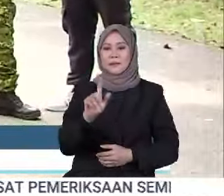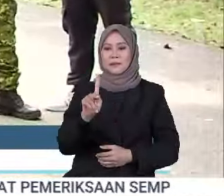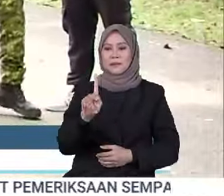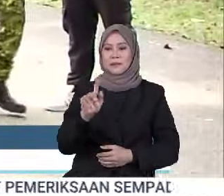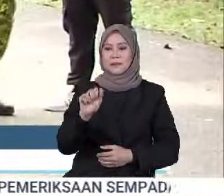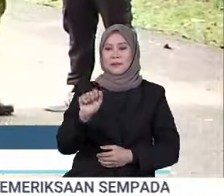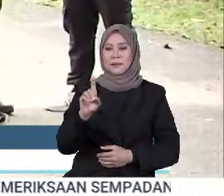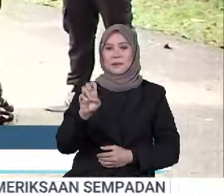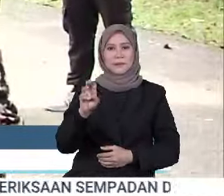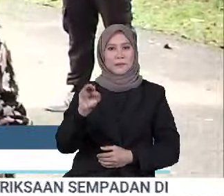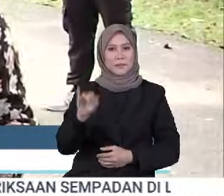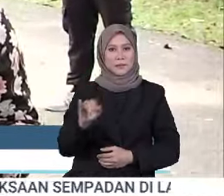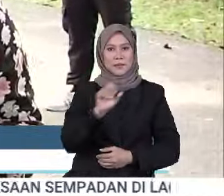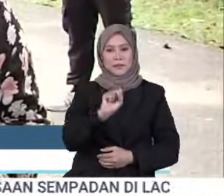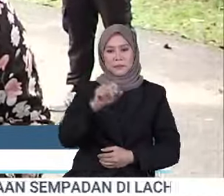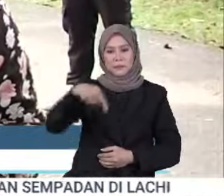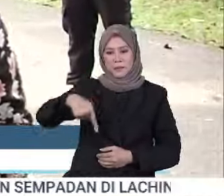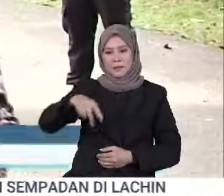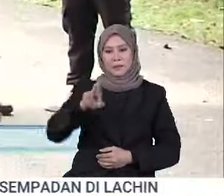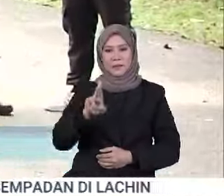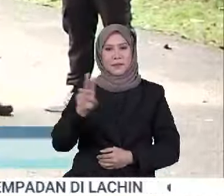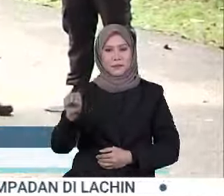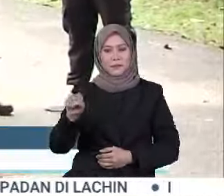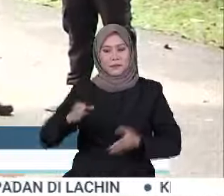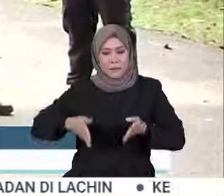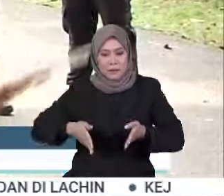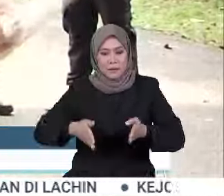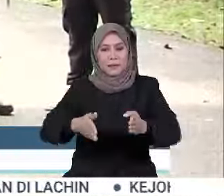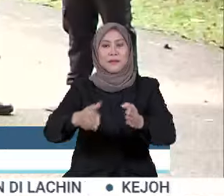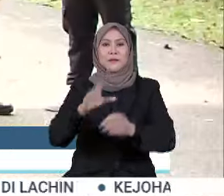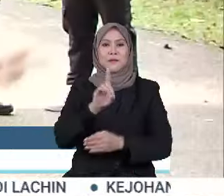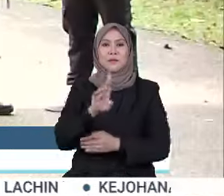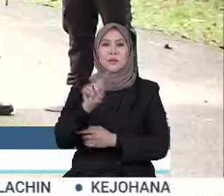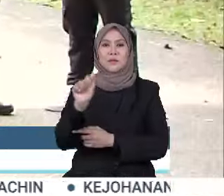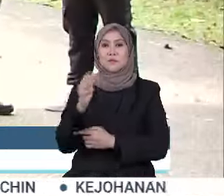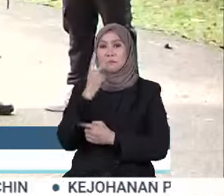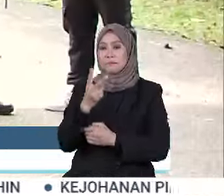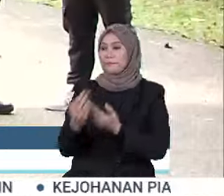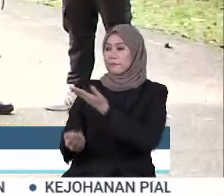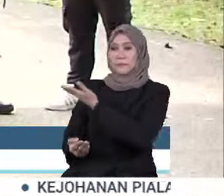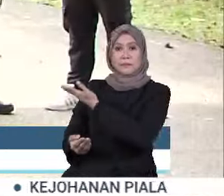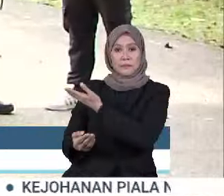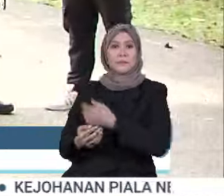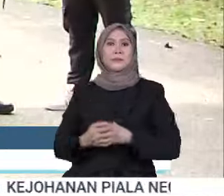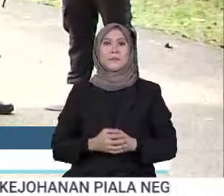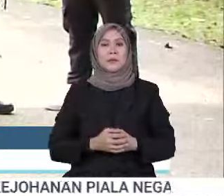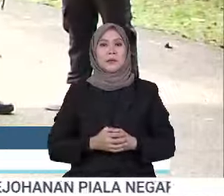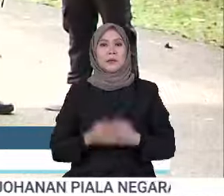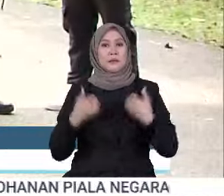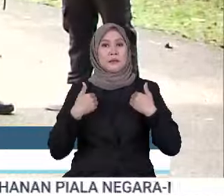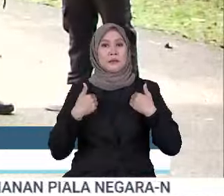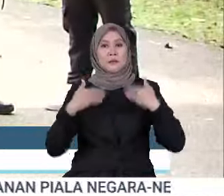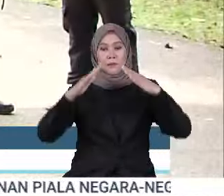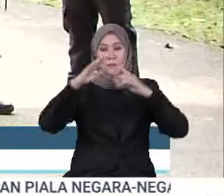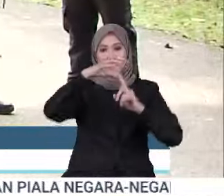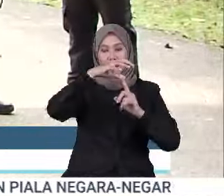sprm iaitu di Jalan Duta Kuala Lumpur dapat kita lihat di belakang saya ketika ini sebuah sebuah